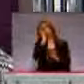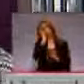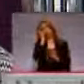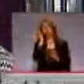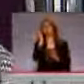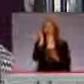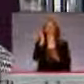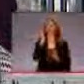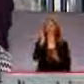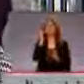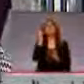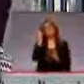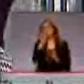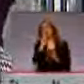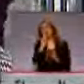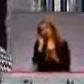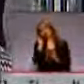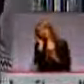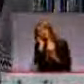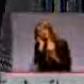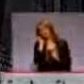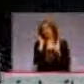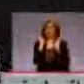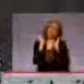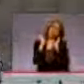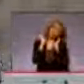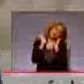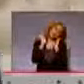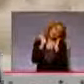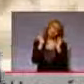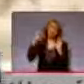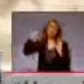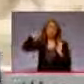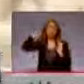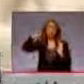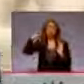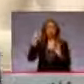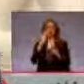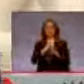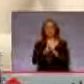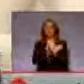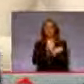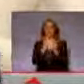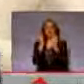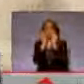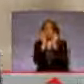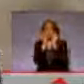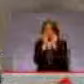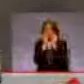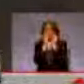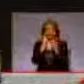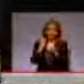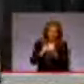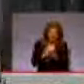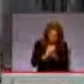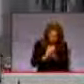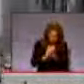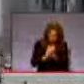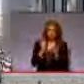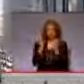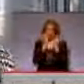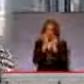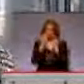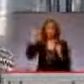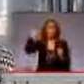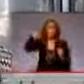ينام على ظهره، وطفل ده ما عرفش ينام خالص. ثانيا ما عرفش يذاكر يقرا ولا يكتب عشان يوطي كده ظهره